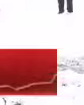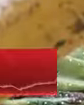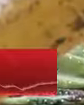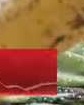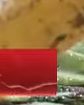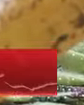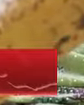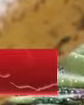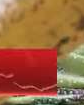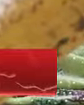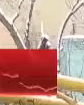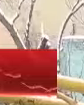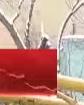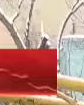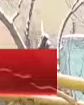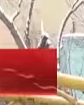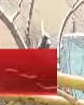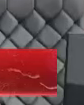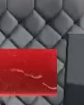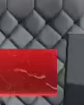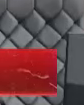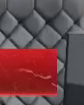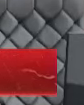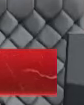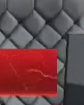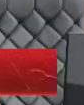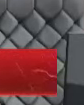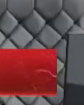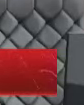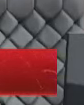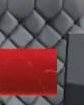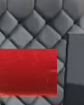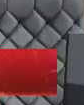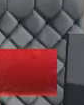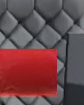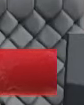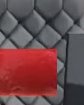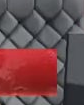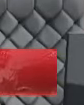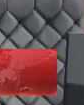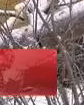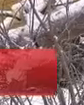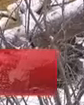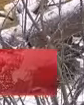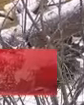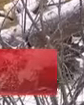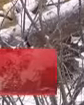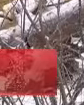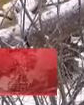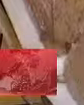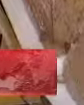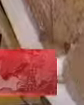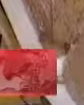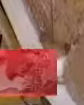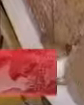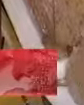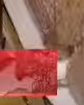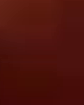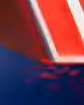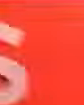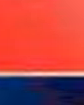Трагическая смерть крановщика на стройке в Костанае. Назначено наказание в виде 2 лет ограничения свободы. Кого осудили за смертельное